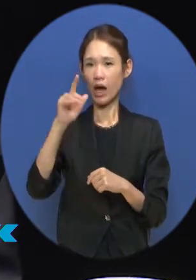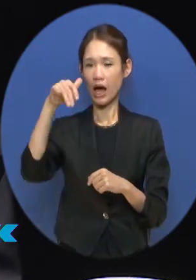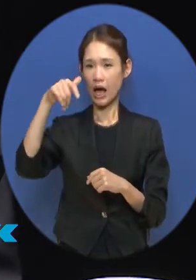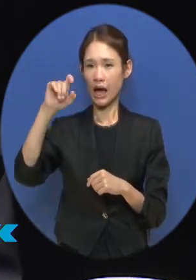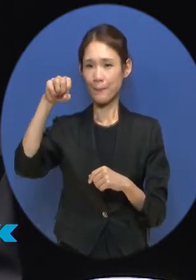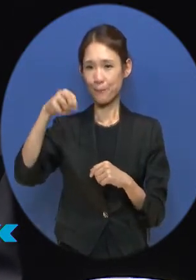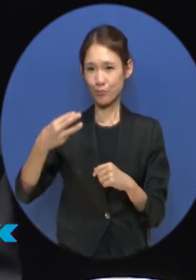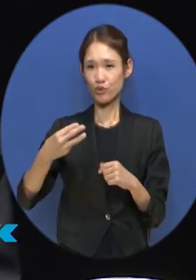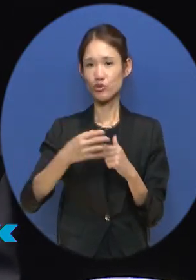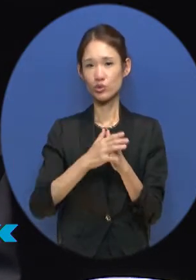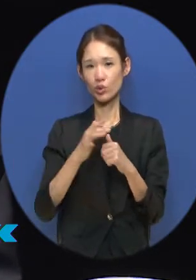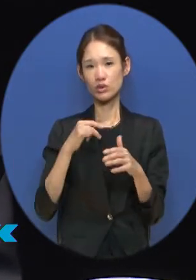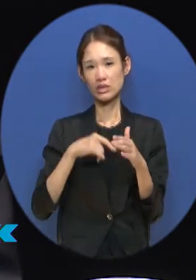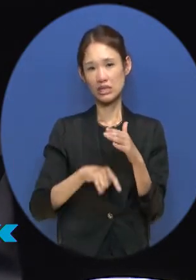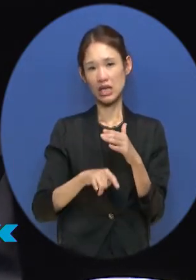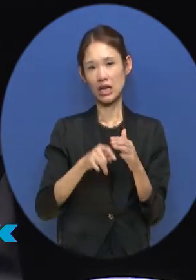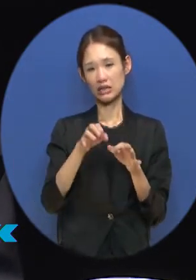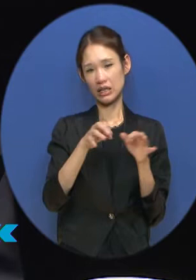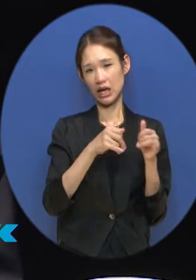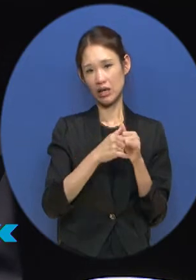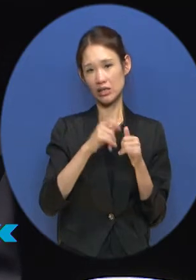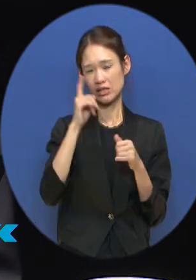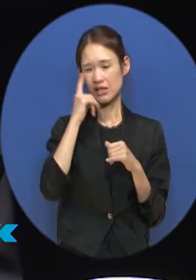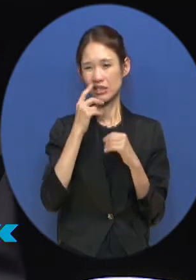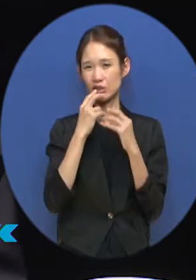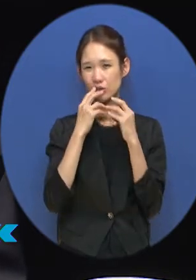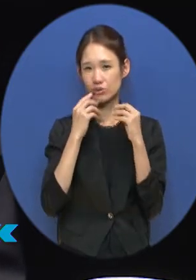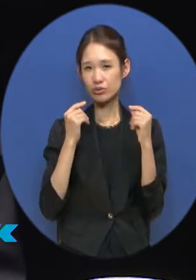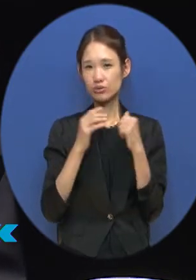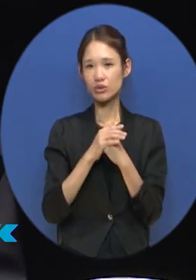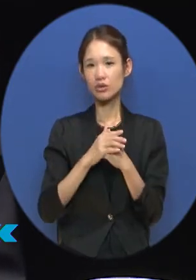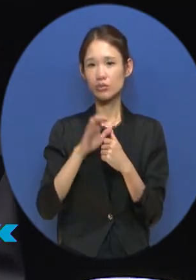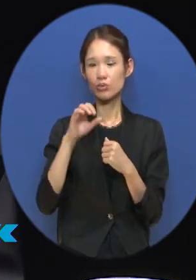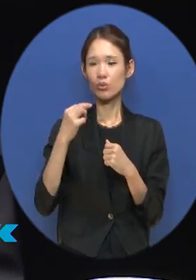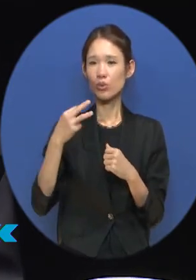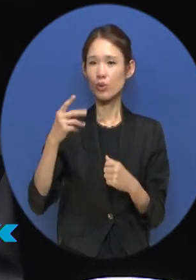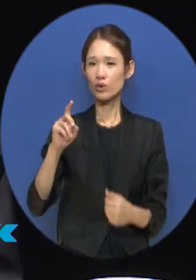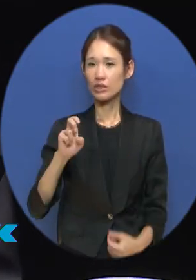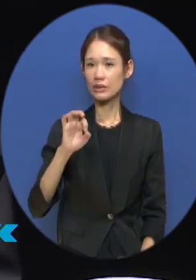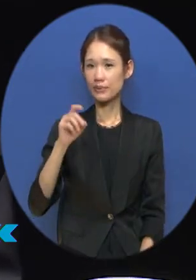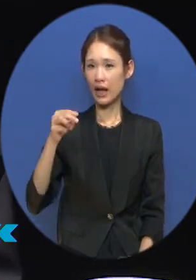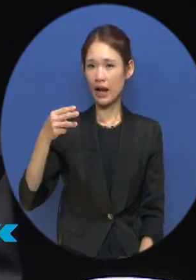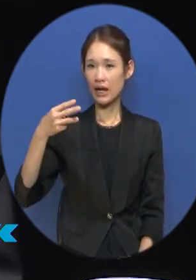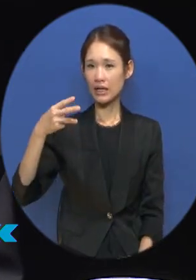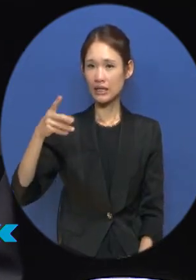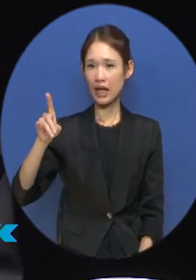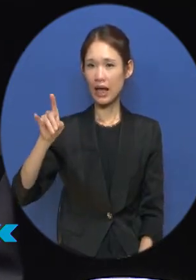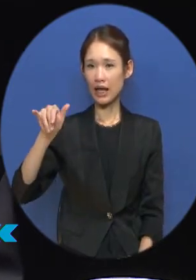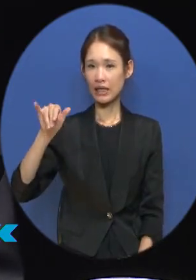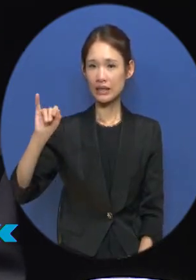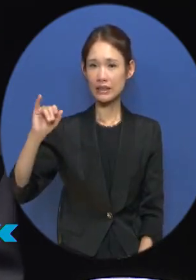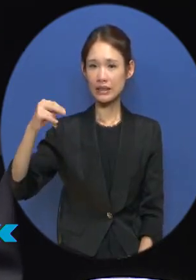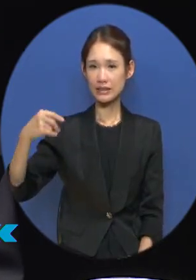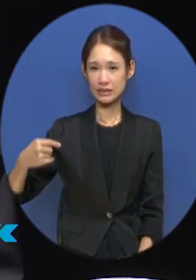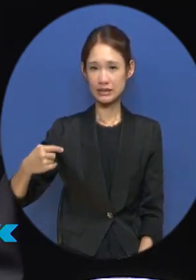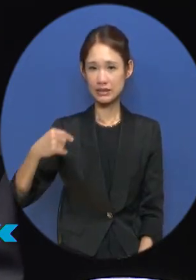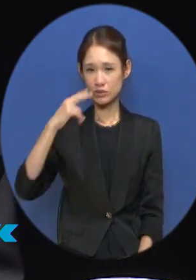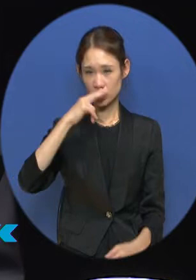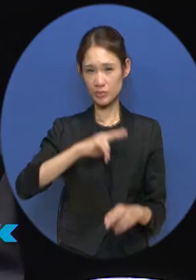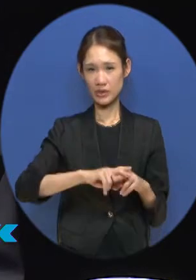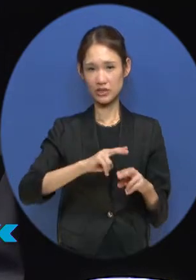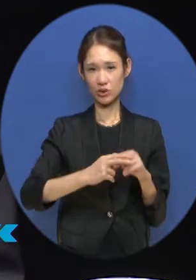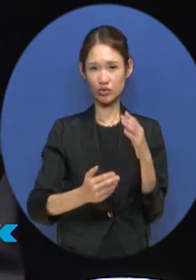되는 것 같고 지하상가는 미세먼지, 그다음에 포르말디하이드 그리고 휘발성유 화물질 이런 것들이 이제